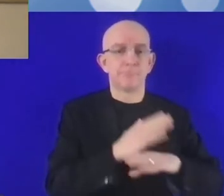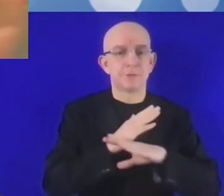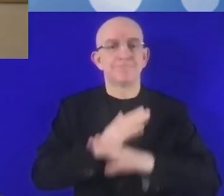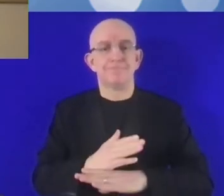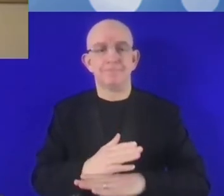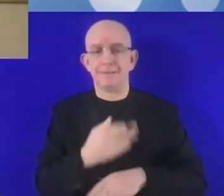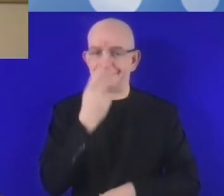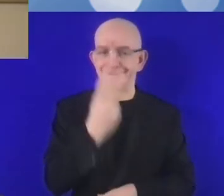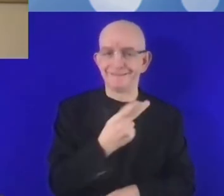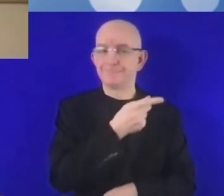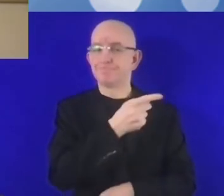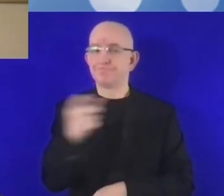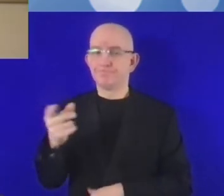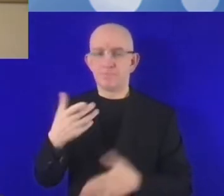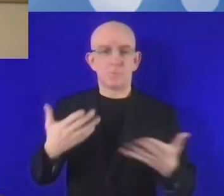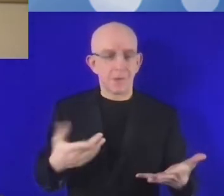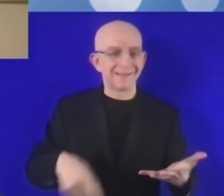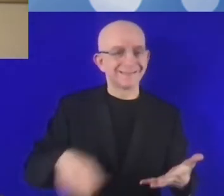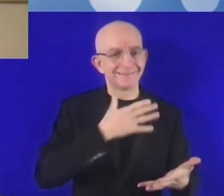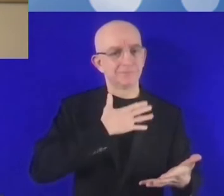Nous voulons agir